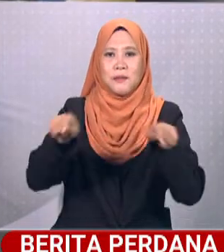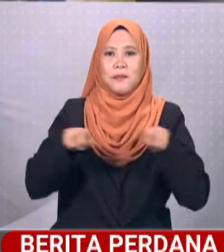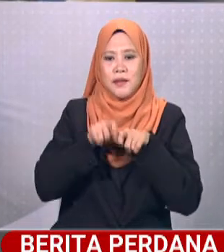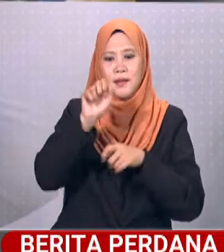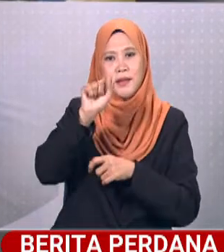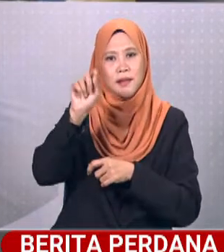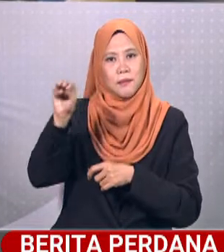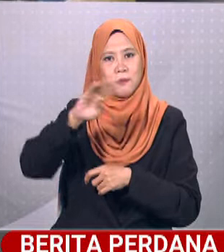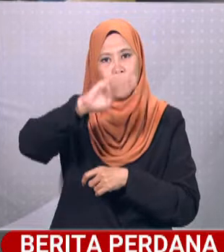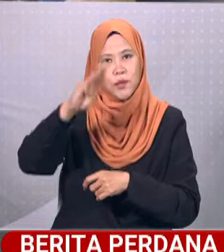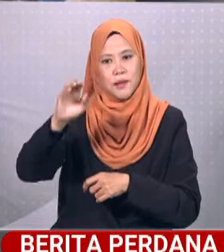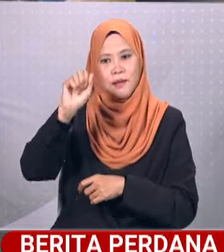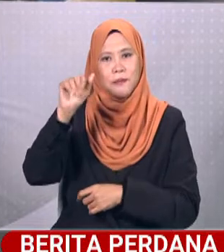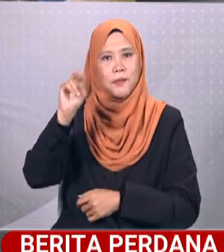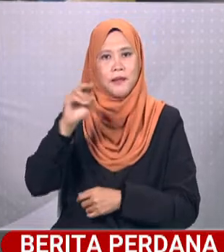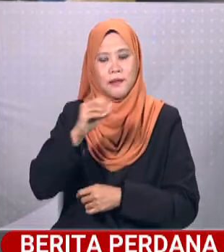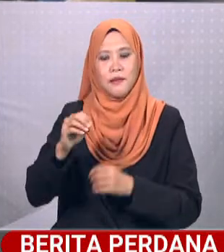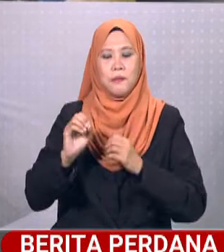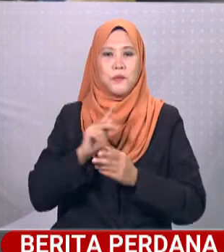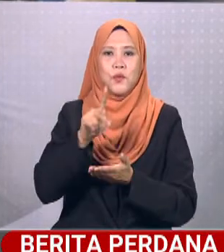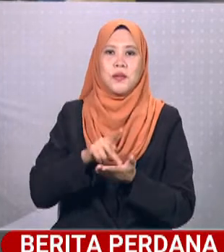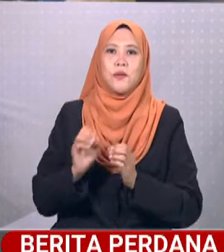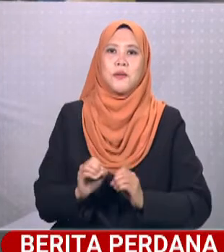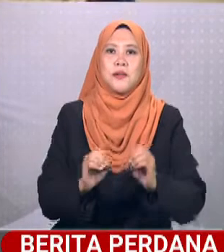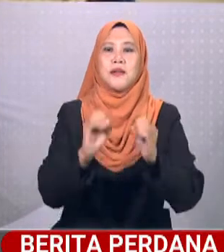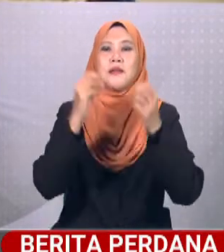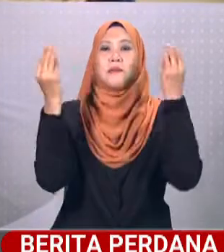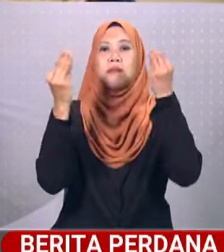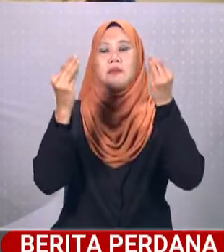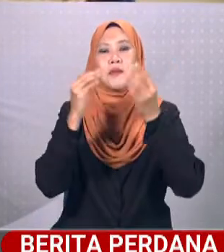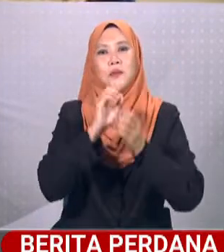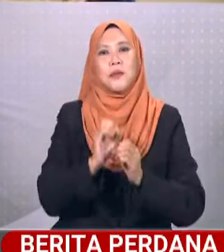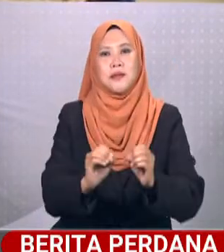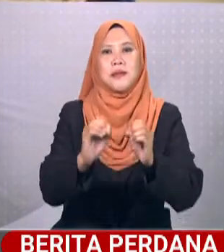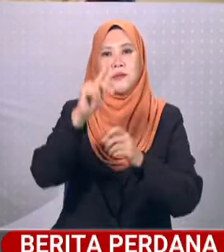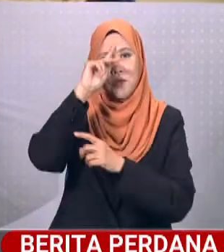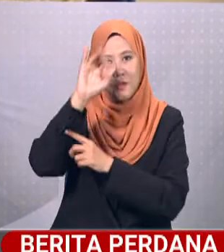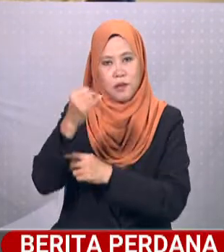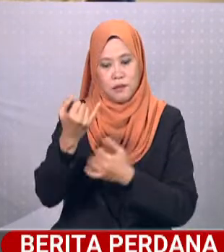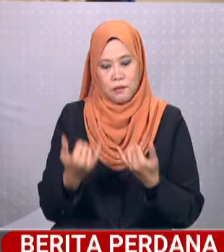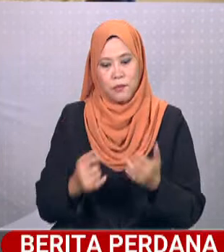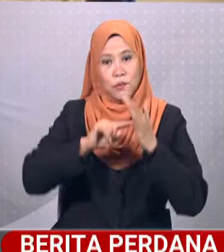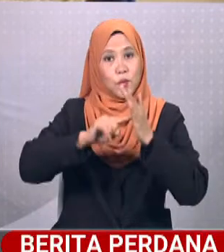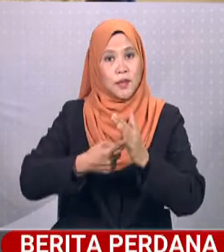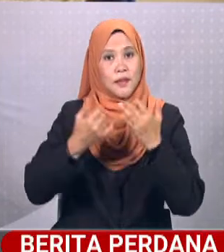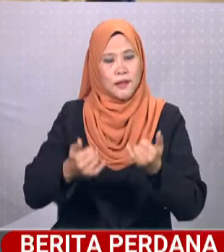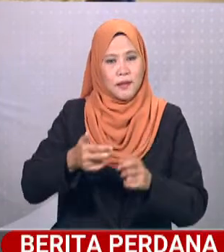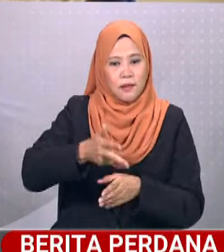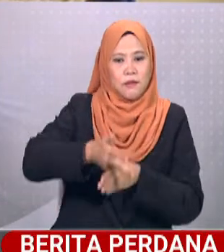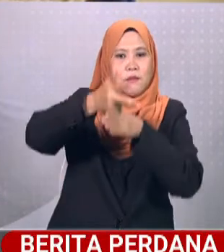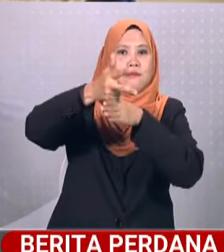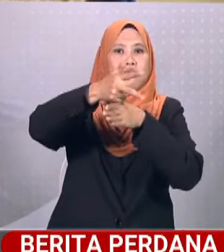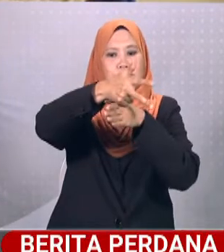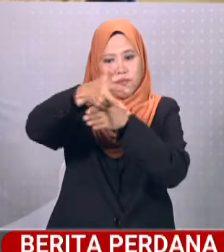ATM Bukit Aman dan Pusat Operasi Majlis Keselamatan Negara Putrajaya dan bermula hari ini, ia akan diterbangkan setiap